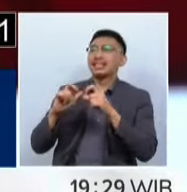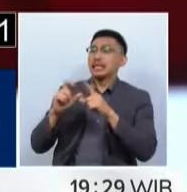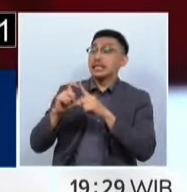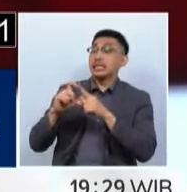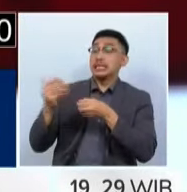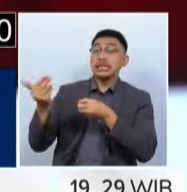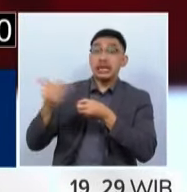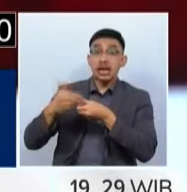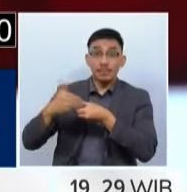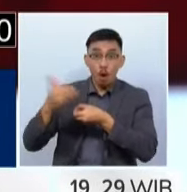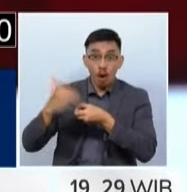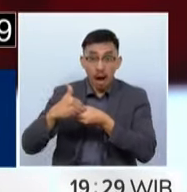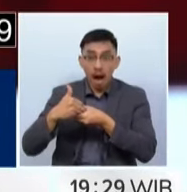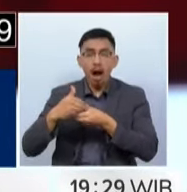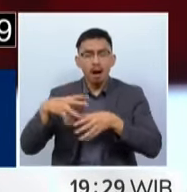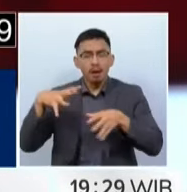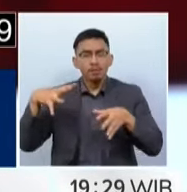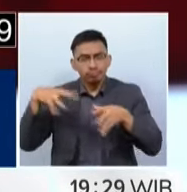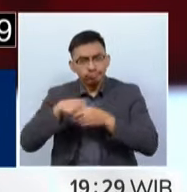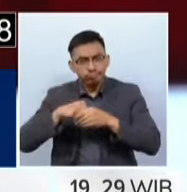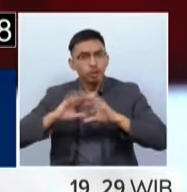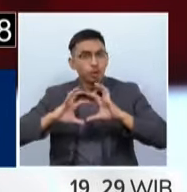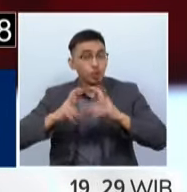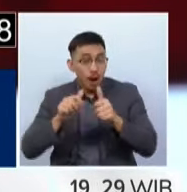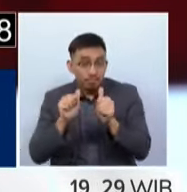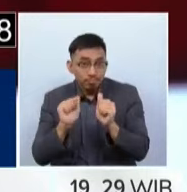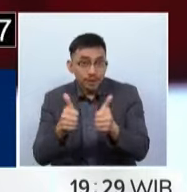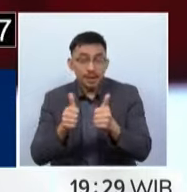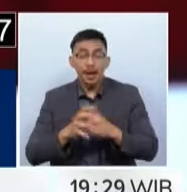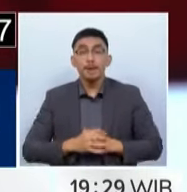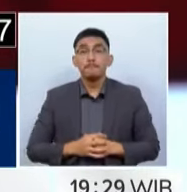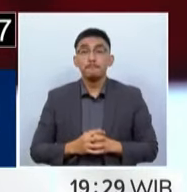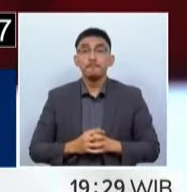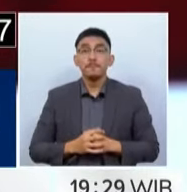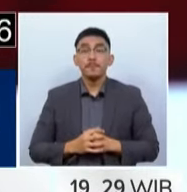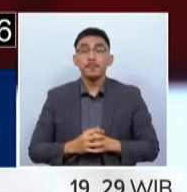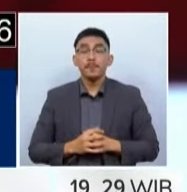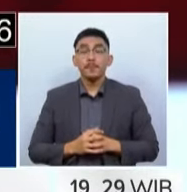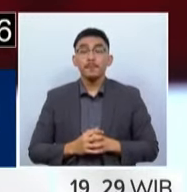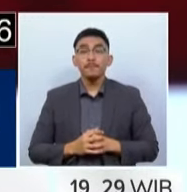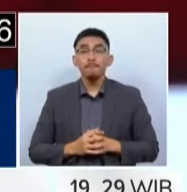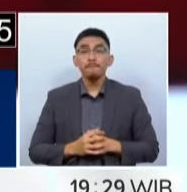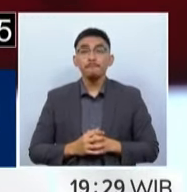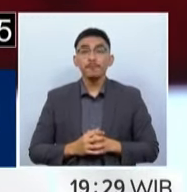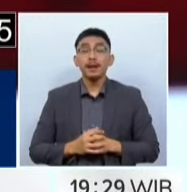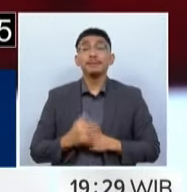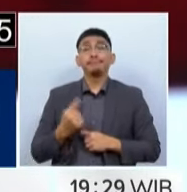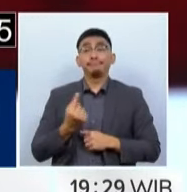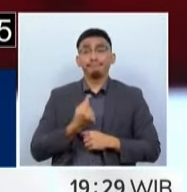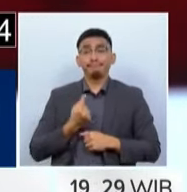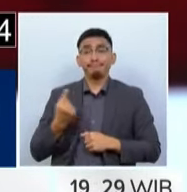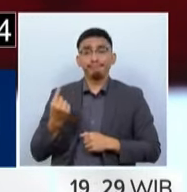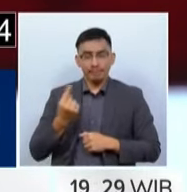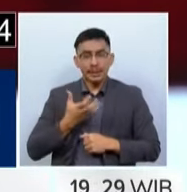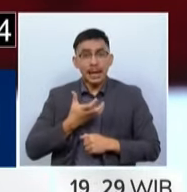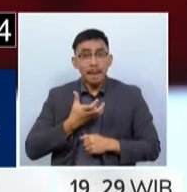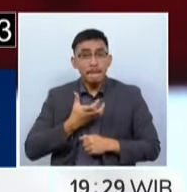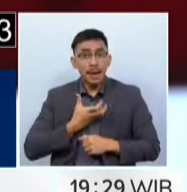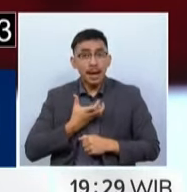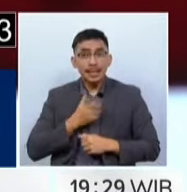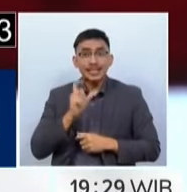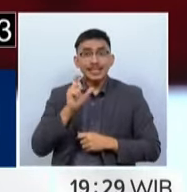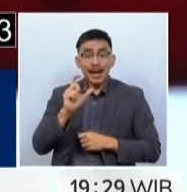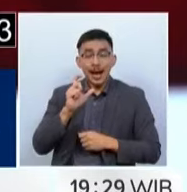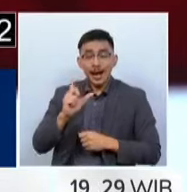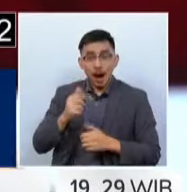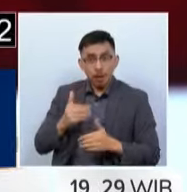D hadir mewarnai Kancah internasional kita menginginkan dengan cara seperti itu